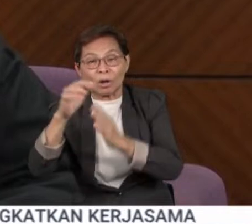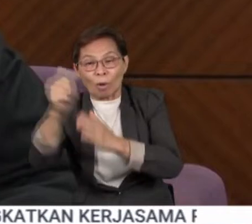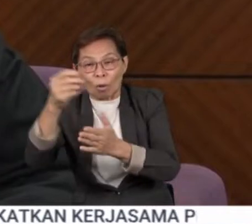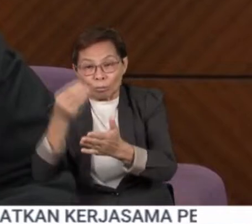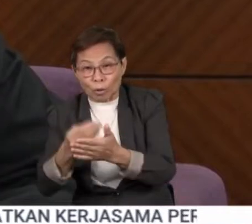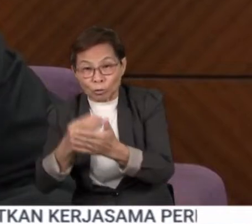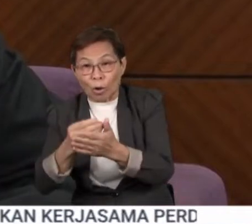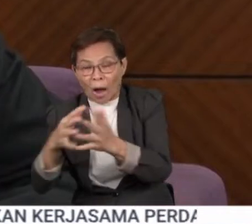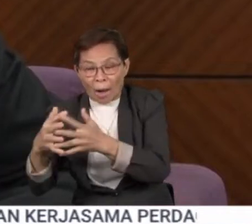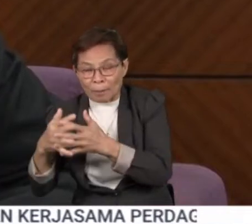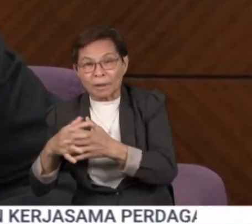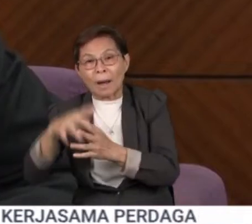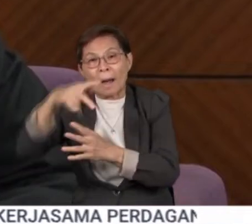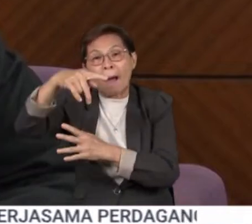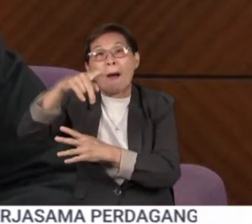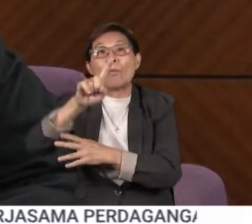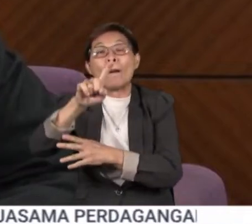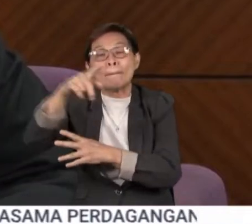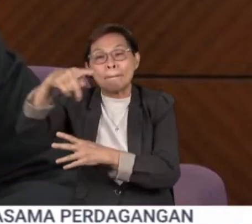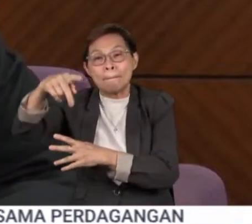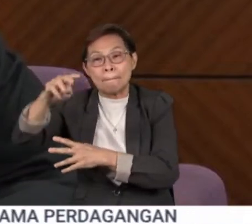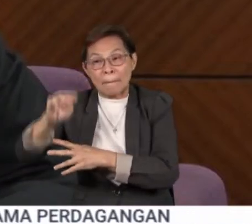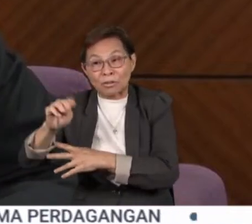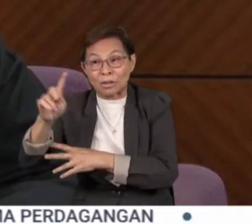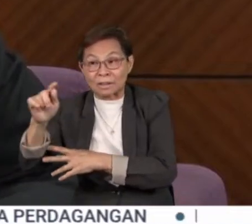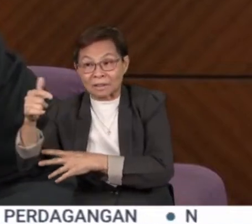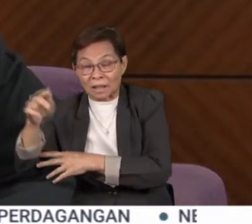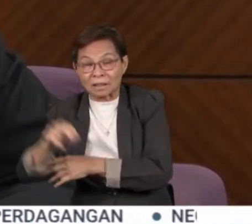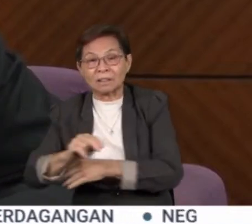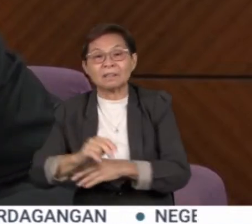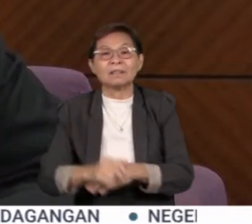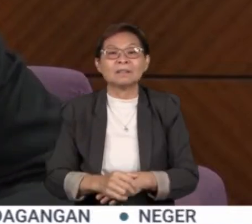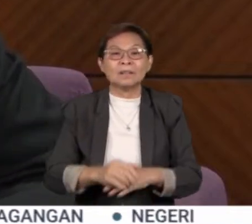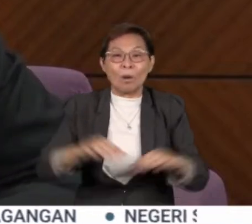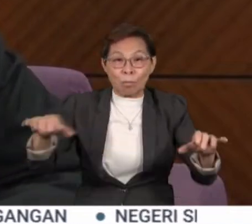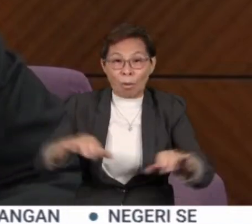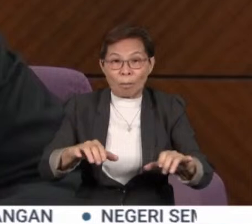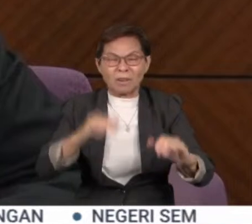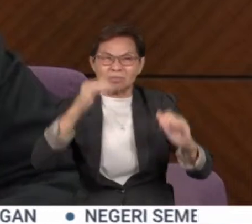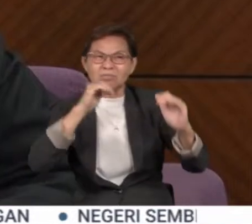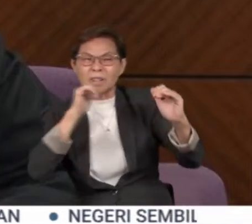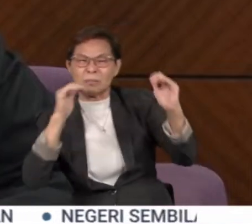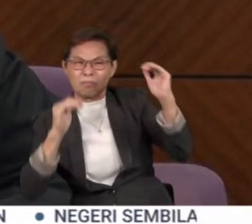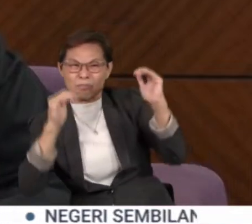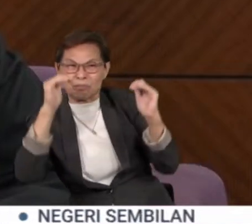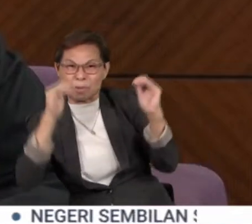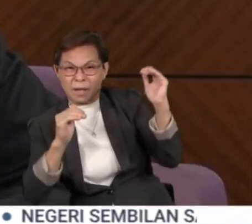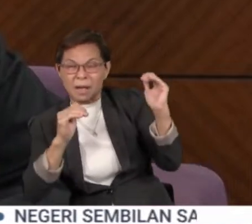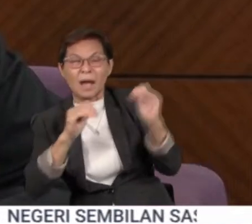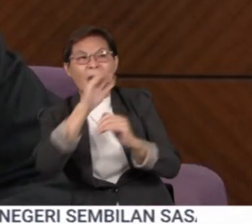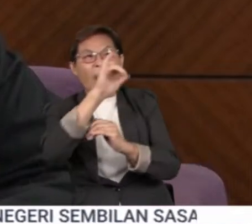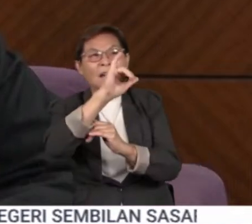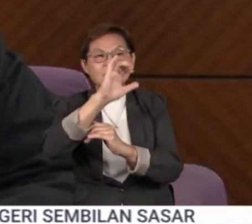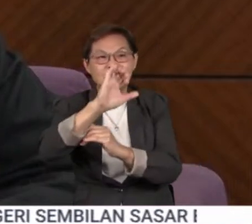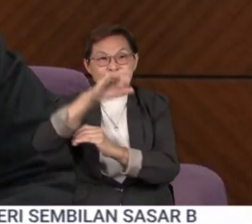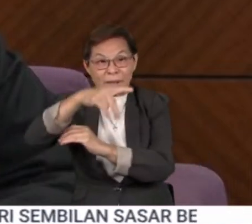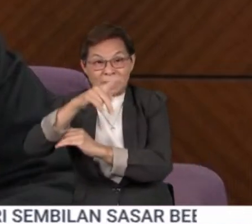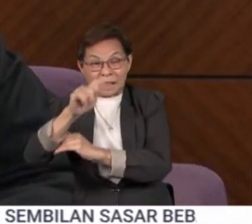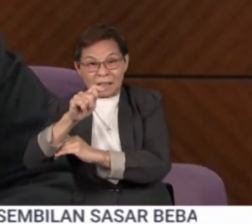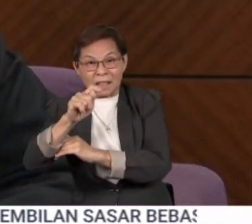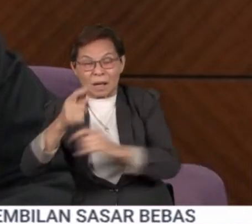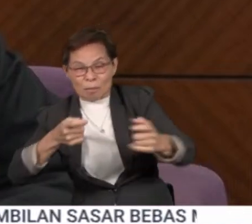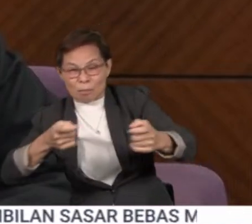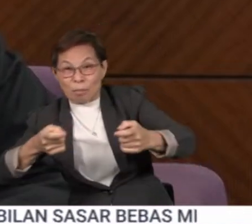$79 per metric ton. Di bawah pelaksanaan mekanisme Imbalance Cost Pass-Through ataupun ICPT,